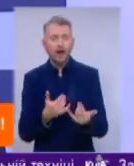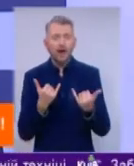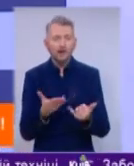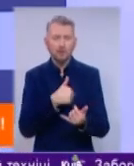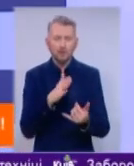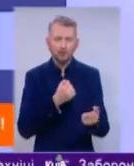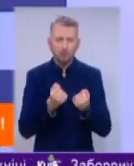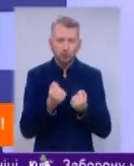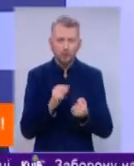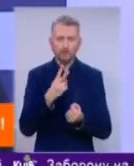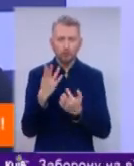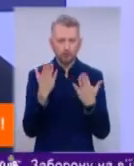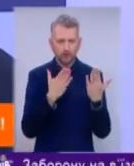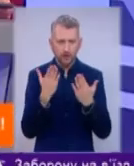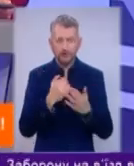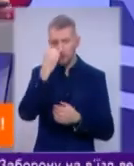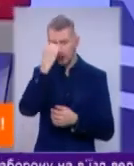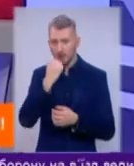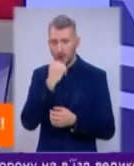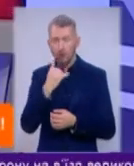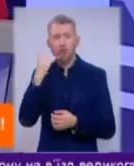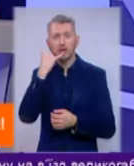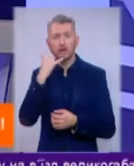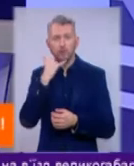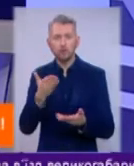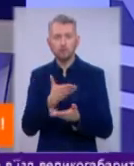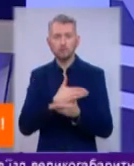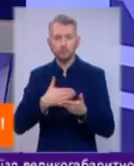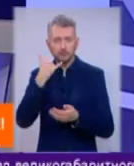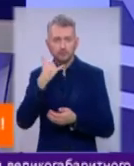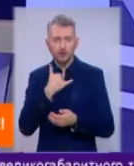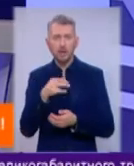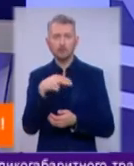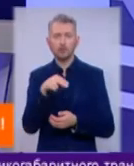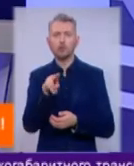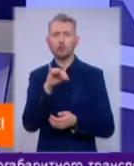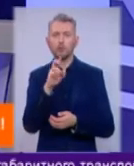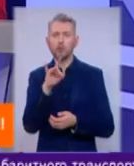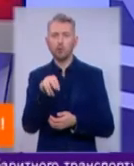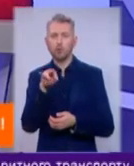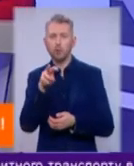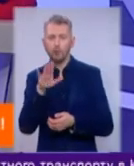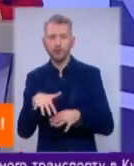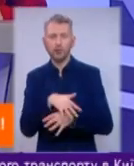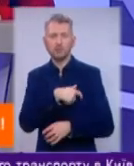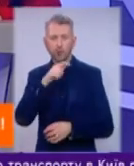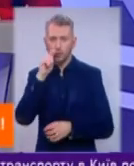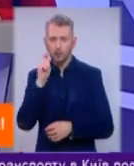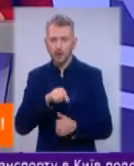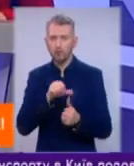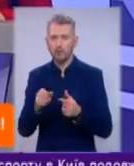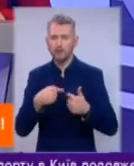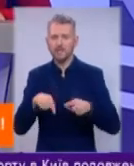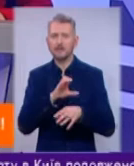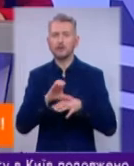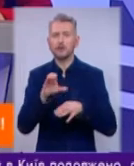будемо боротися в другому читанні. Дякую. Телефоном до нашої розмови долучається Дмитро Добродомов, народний депутат України, позафракційний,